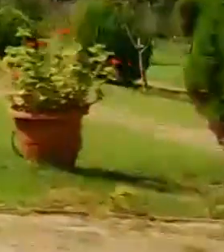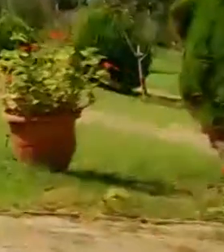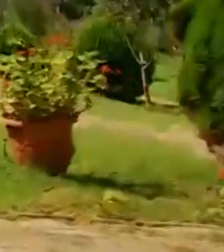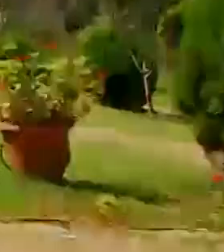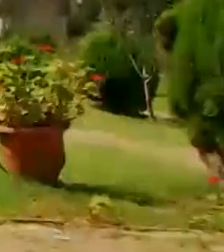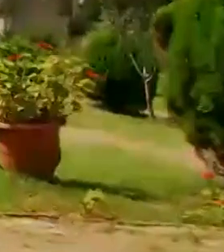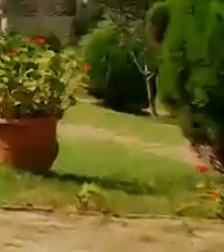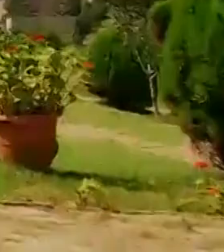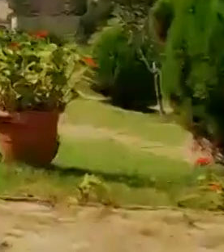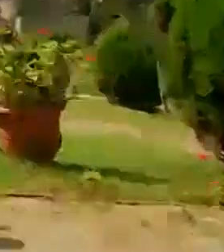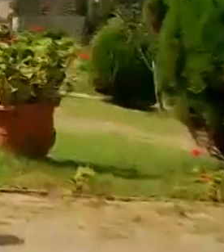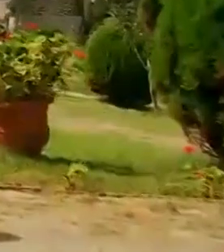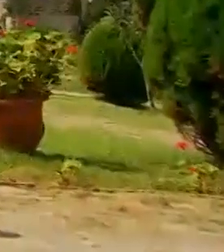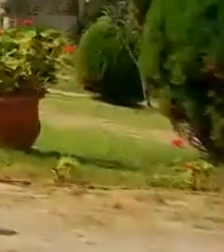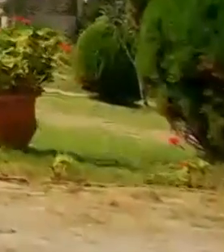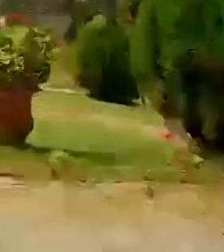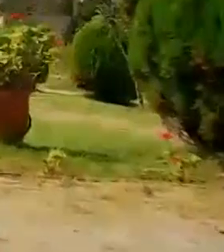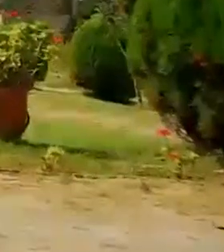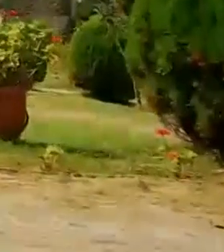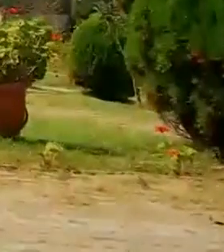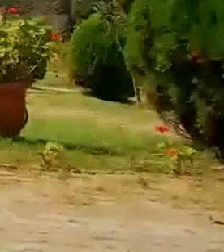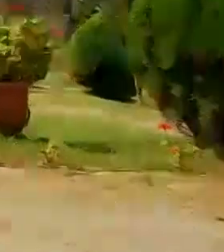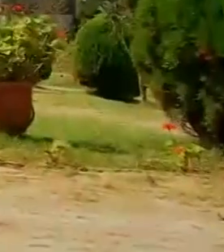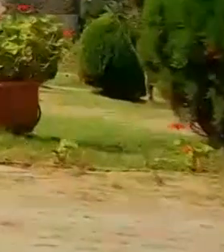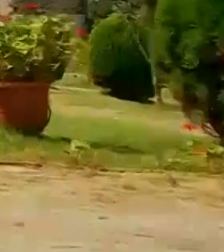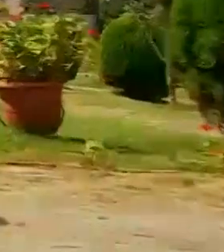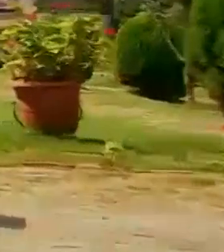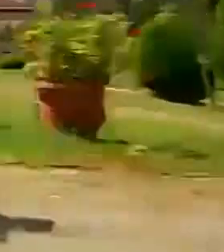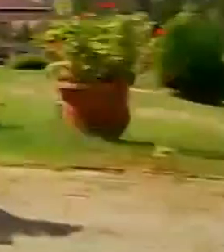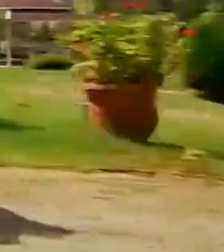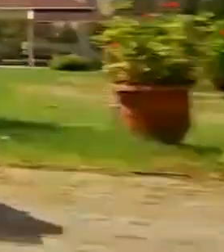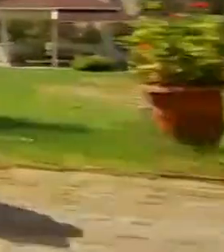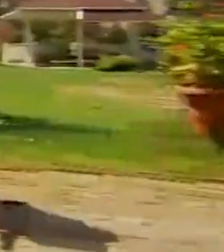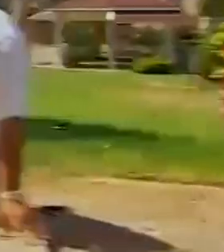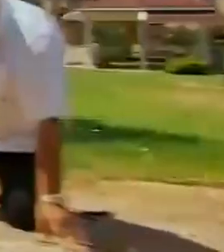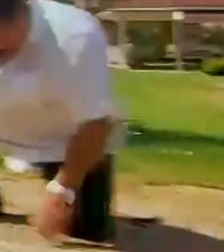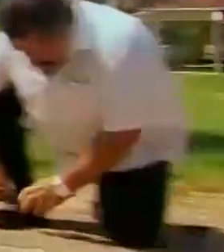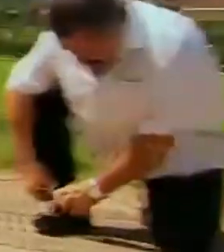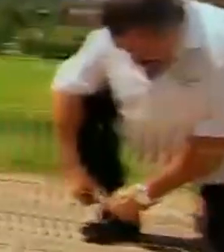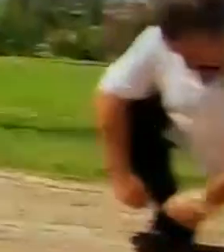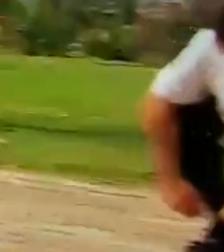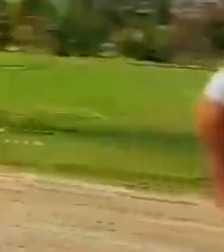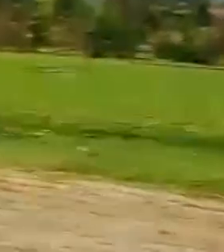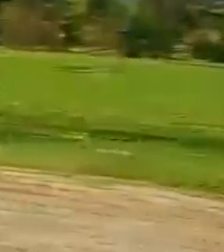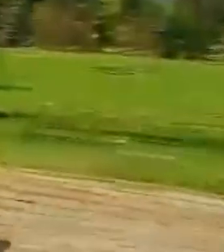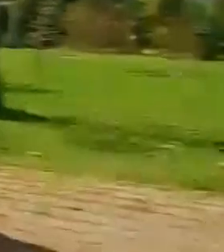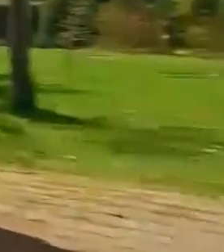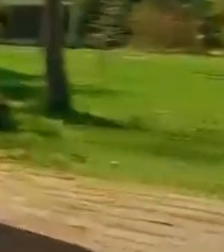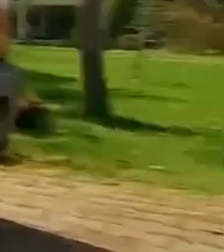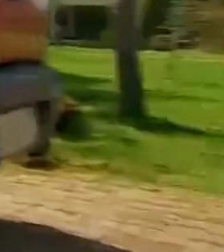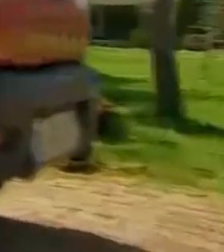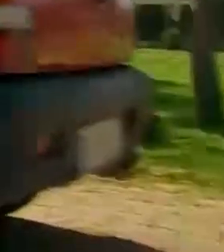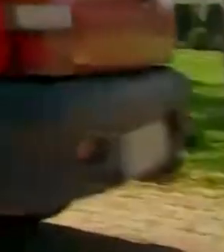Nurhan'ın arabasının arkasına geldiğinde ayakkabısının bağcığının çözüldüğünü fark edip durdu. Bastonu kenara bırakıp tek dizini kırarak yere